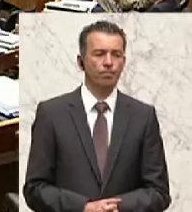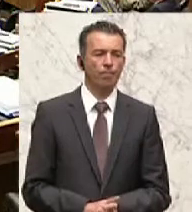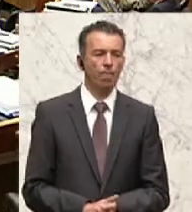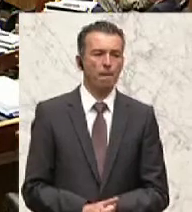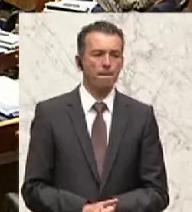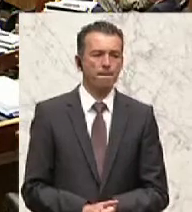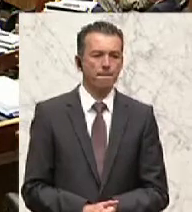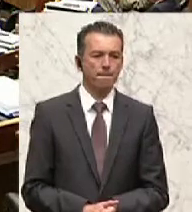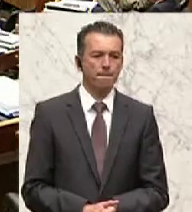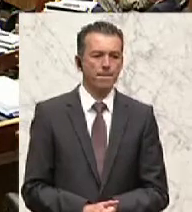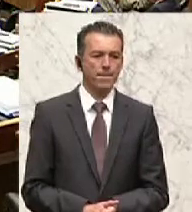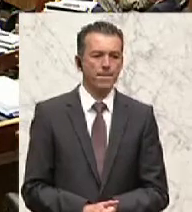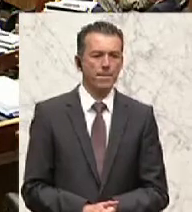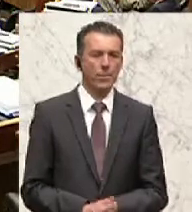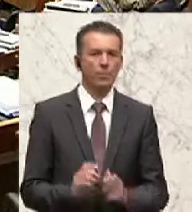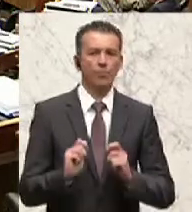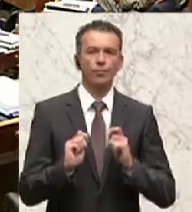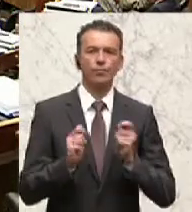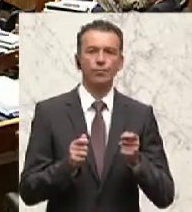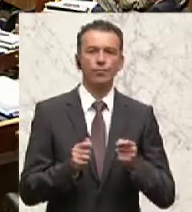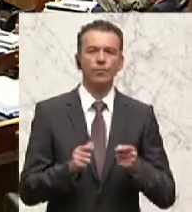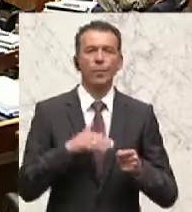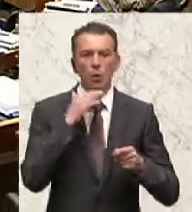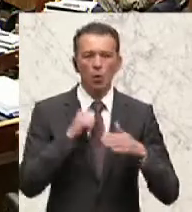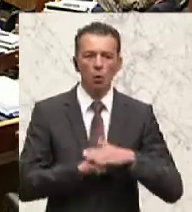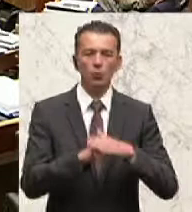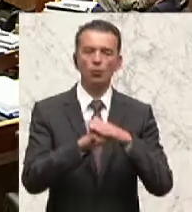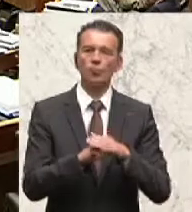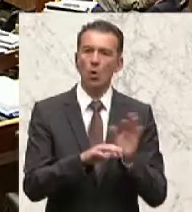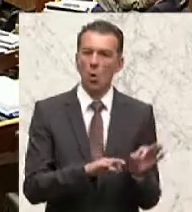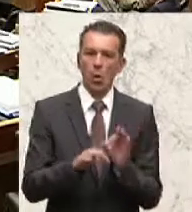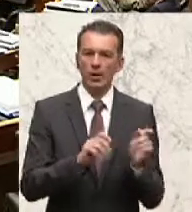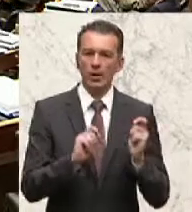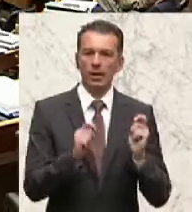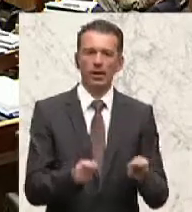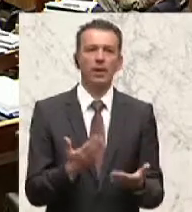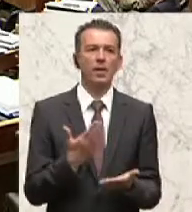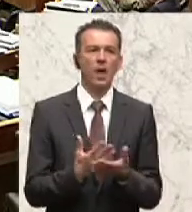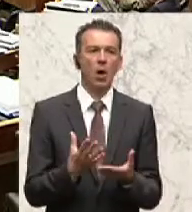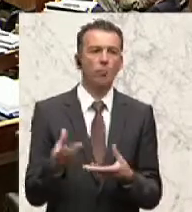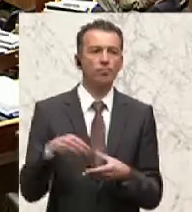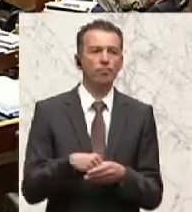Eine tatsächliche Abschaffung von Luxus- und Sonderpensionen fordert der Seniorensprecher